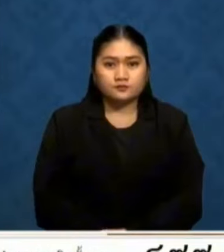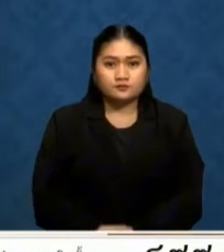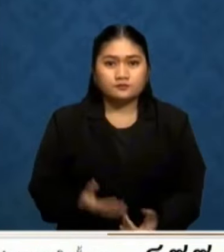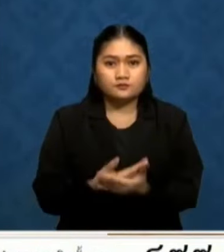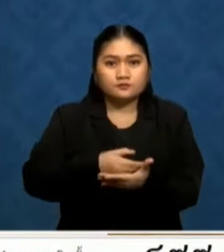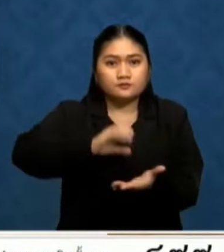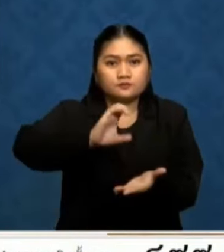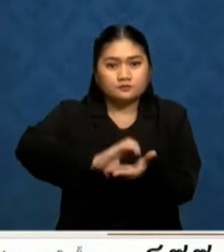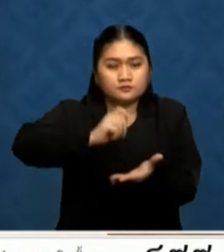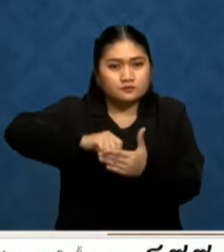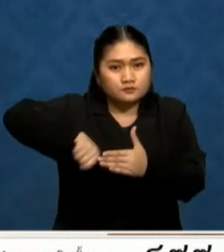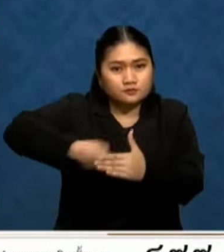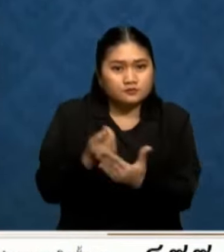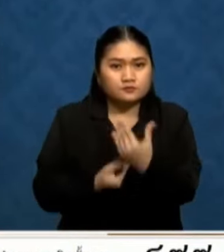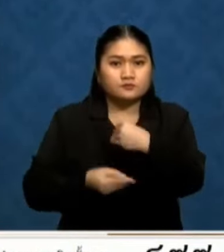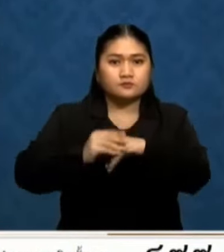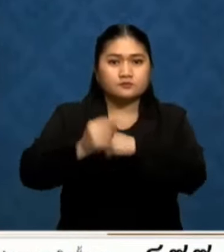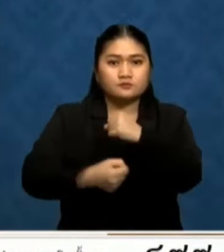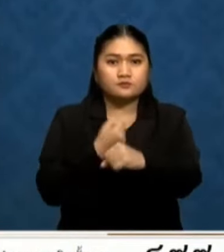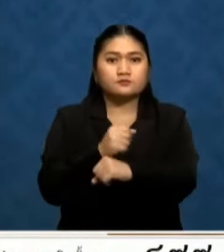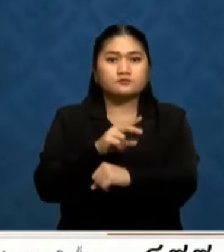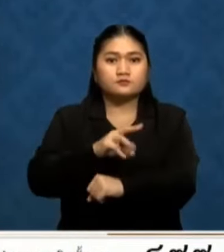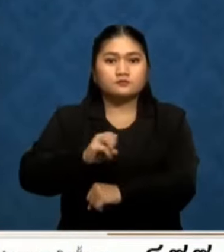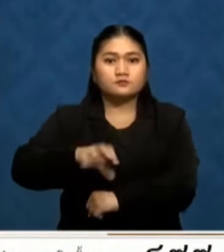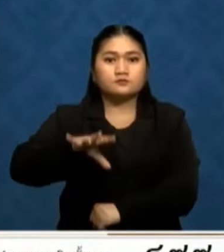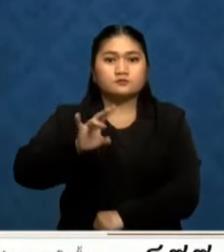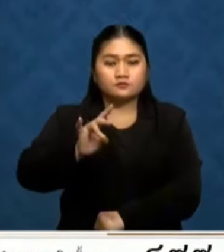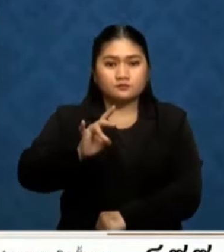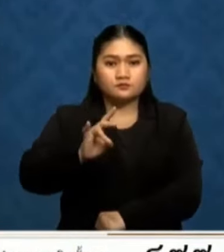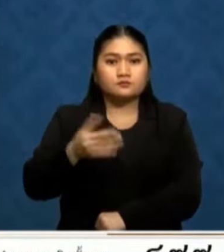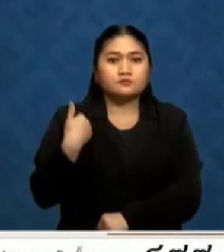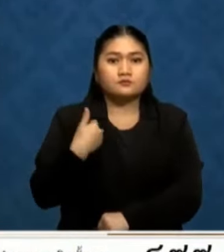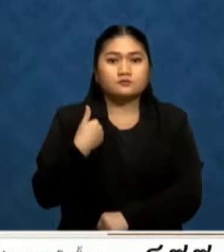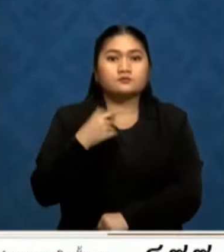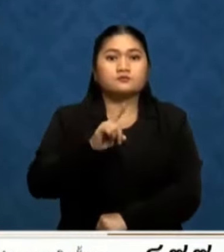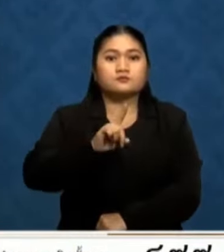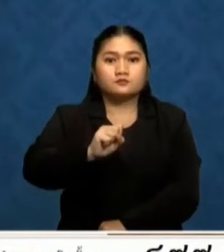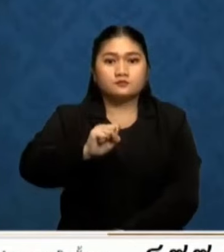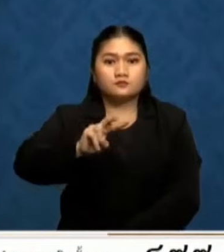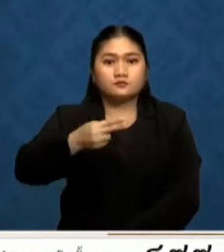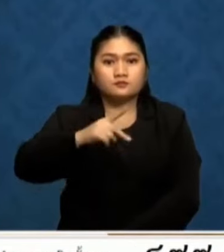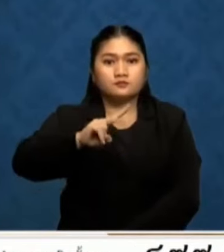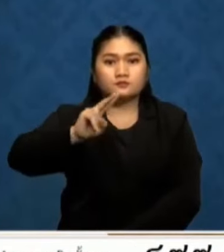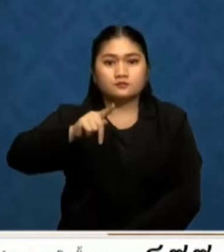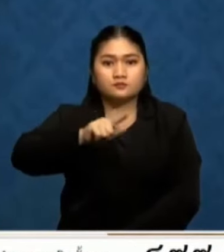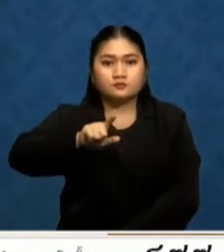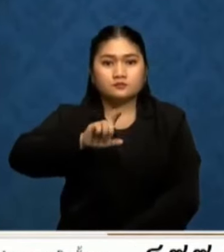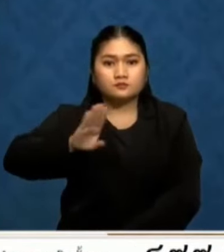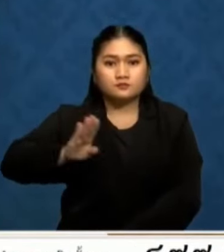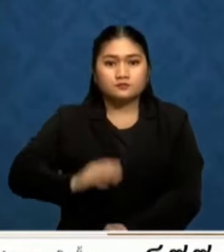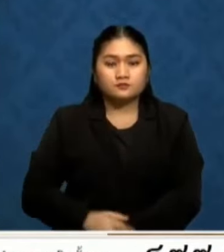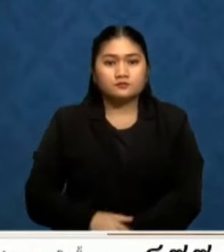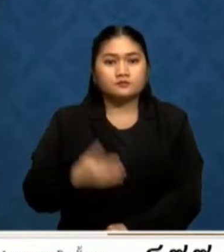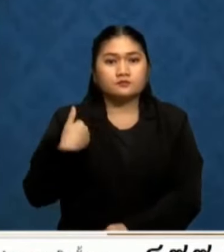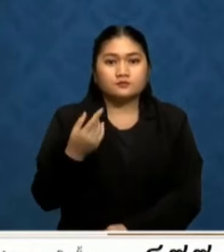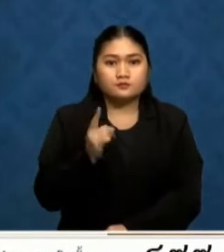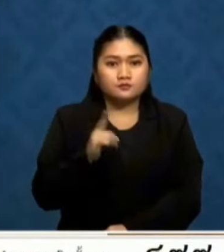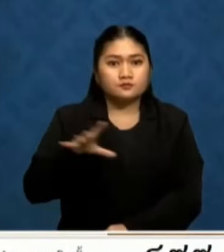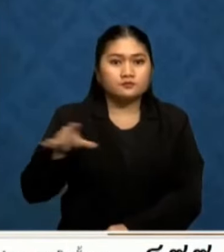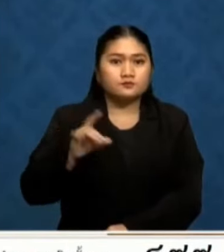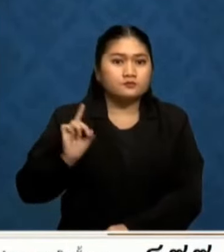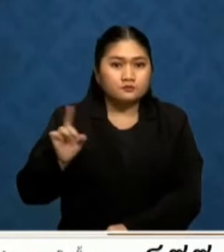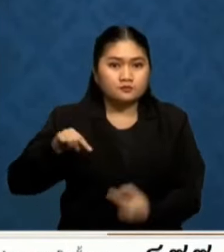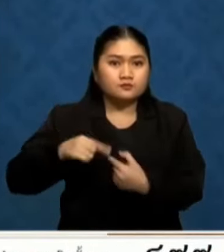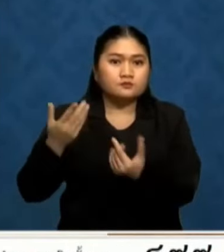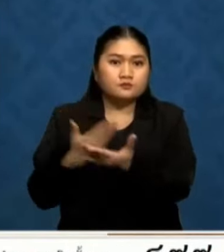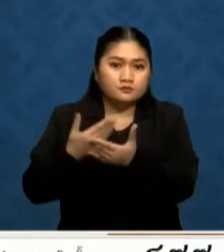งบประมาณรายไตเพิมประจำปีงบปมาณพ.o.25hellจำนวน122.000้านบาทมีที่มาจากราย